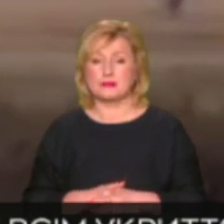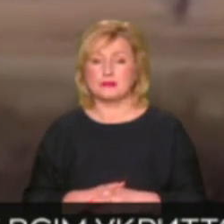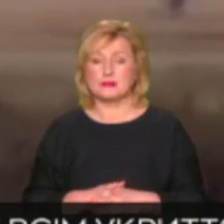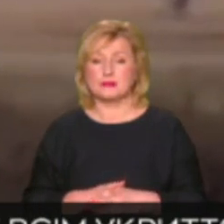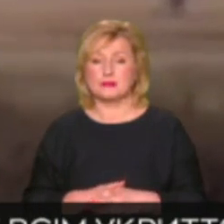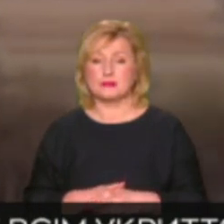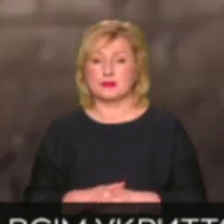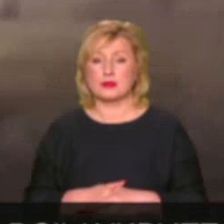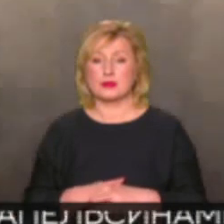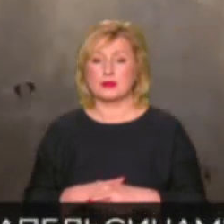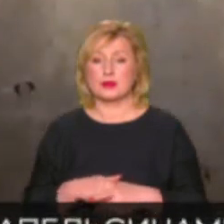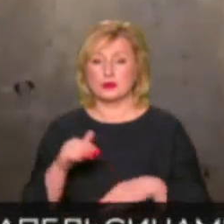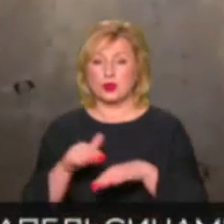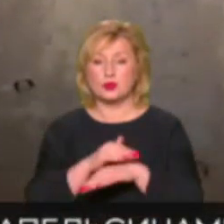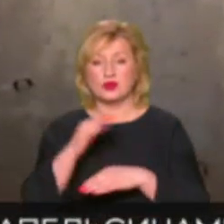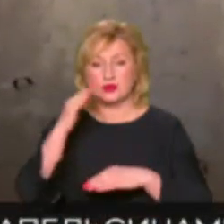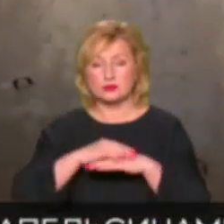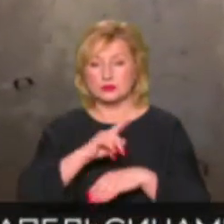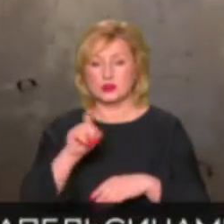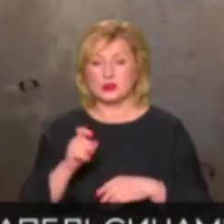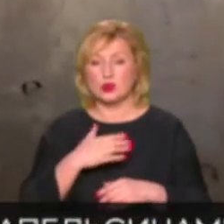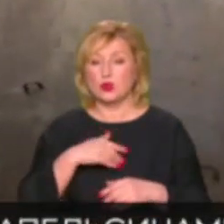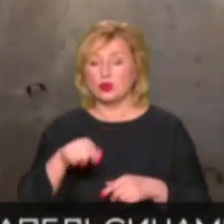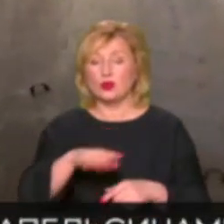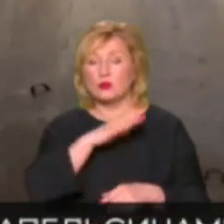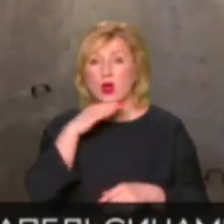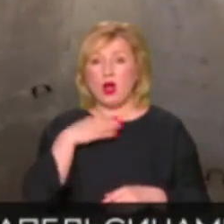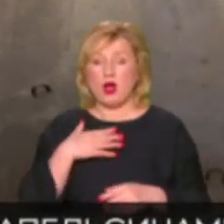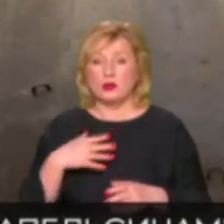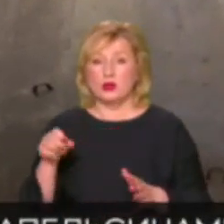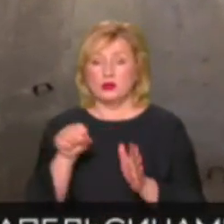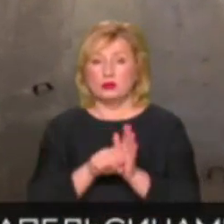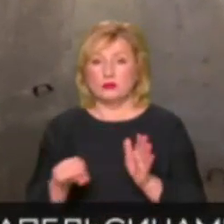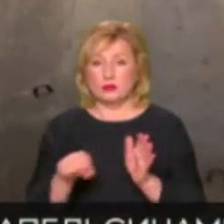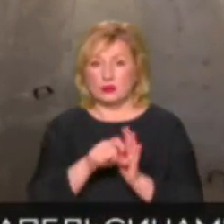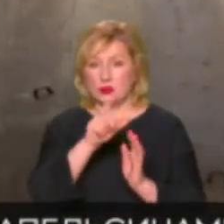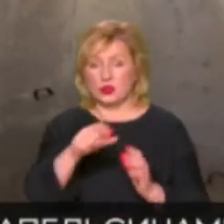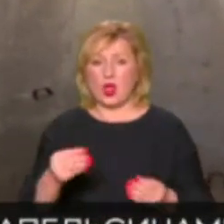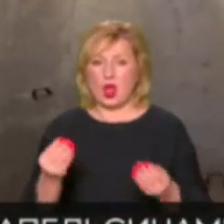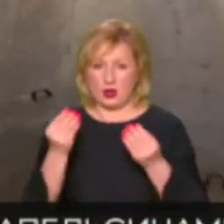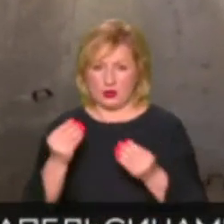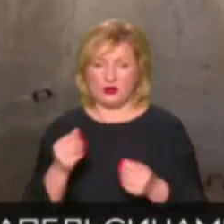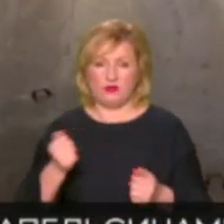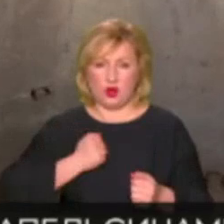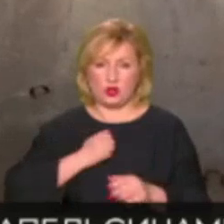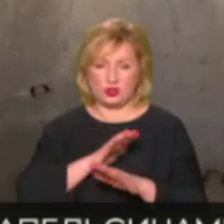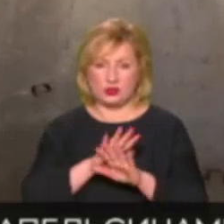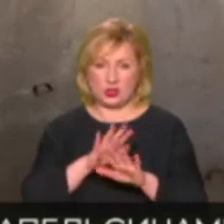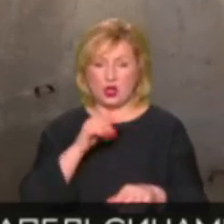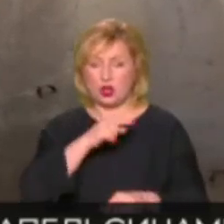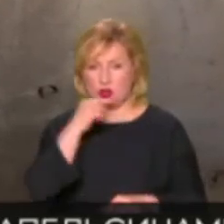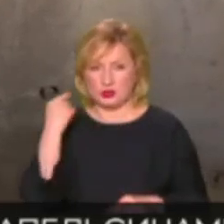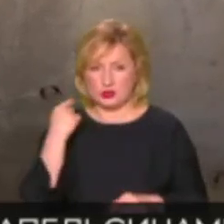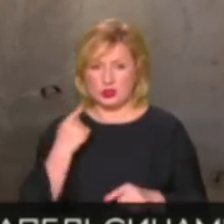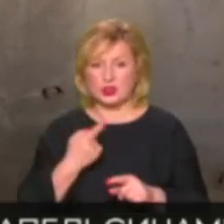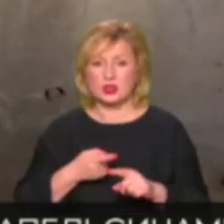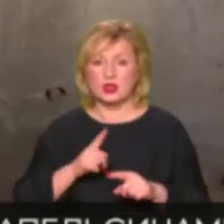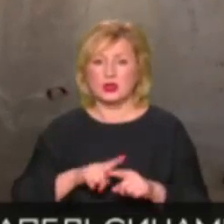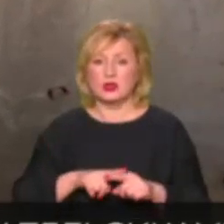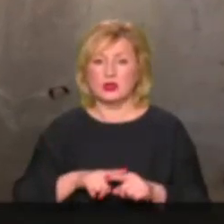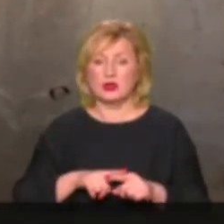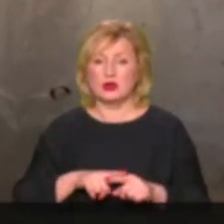Добрий вечір, ми з України. Їх дуже багато тут лягло. І лягали тут елітні війська російські. Вони